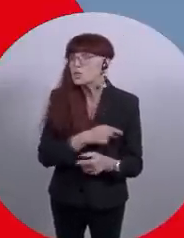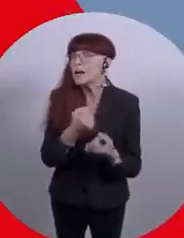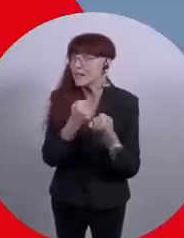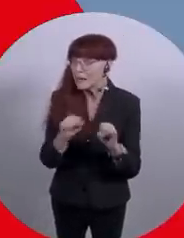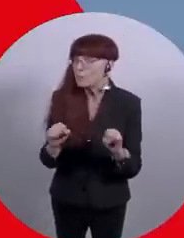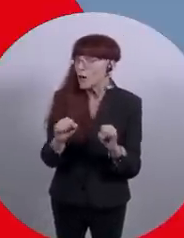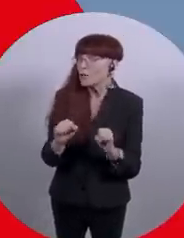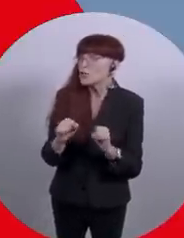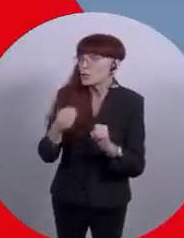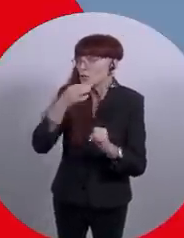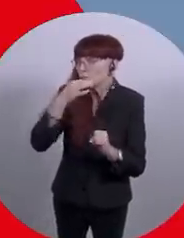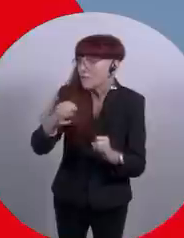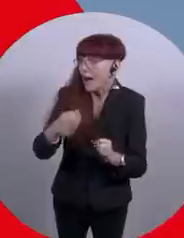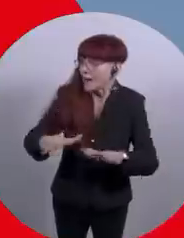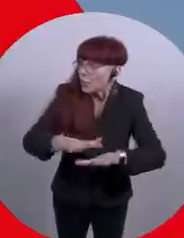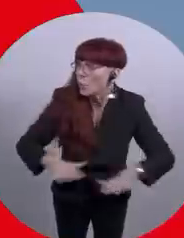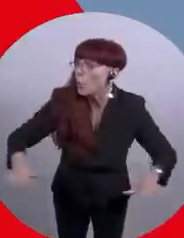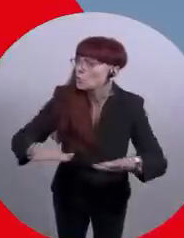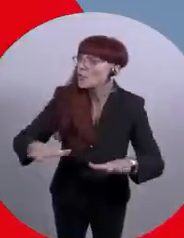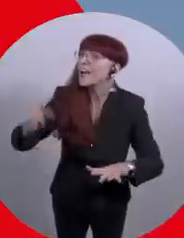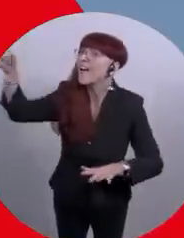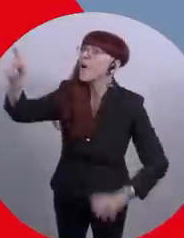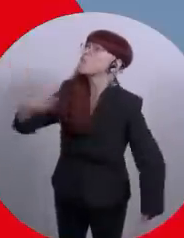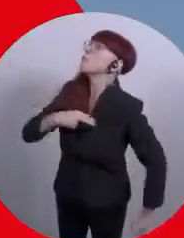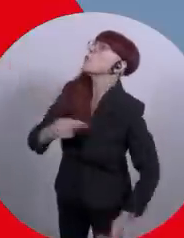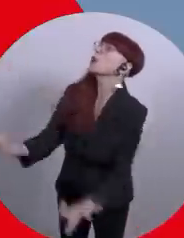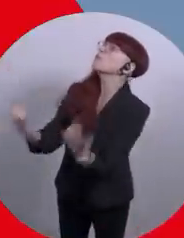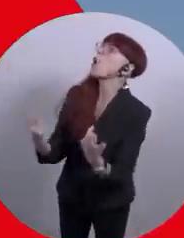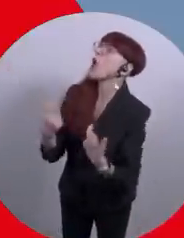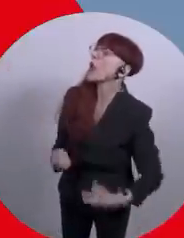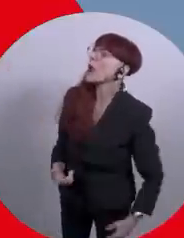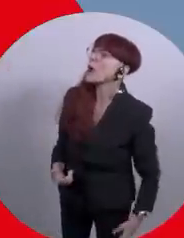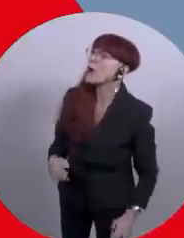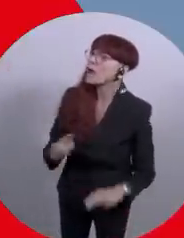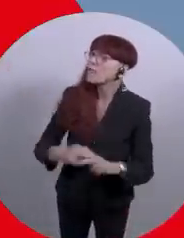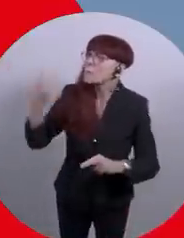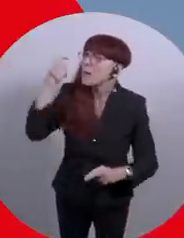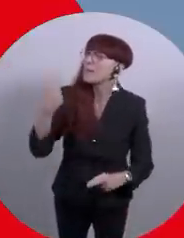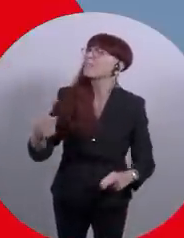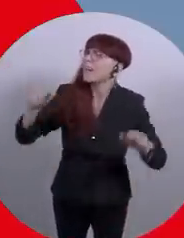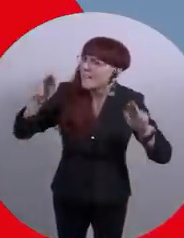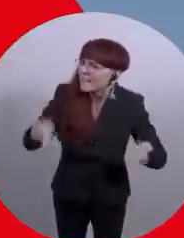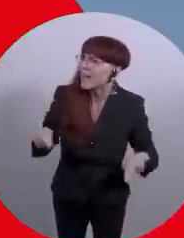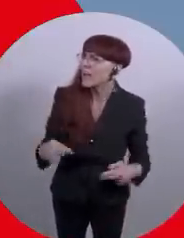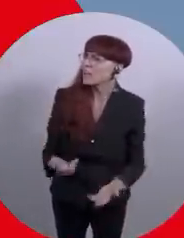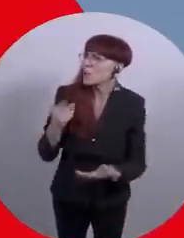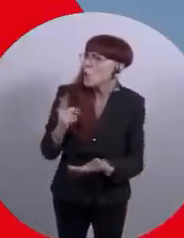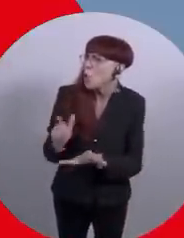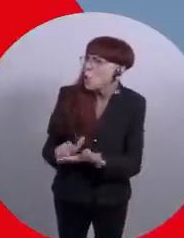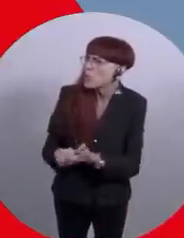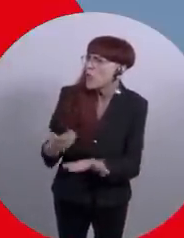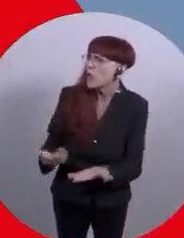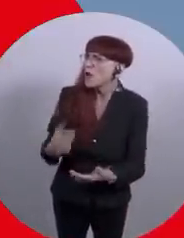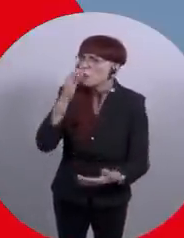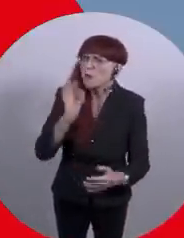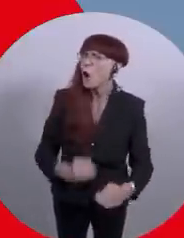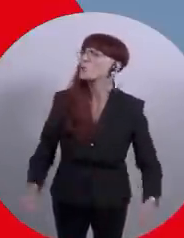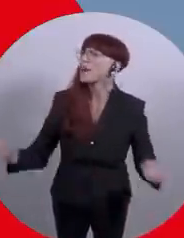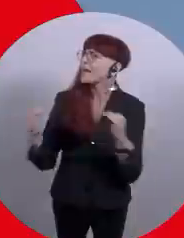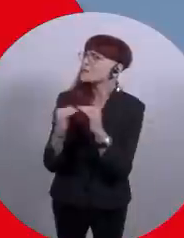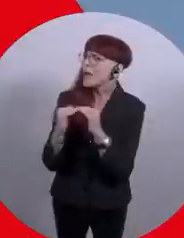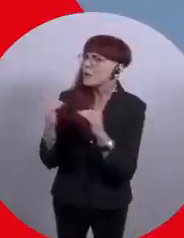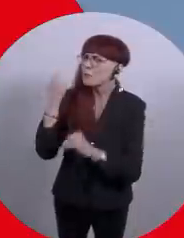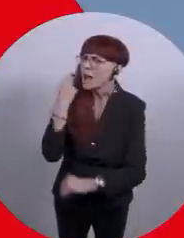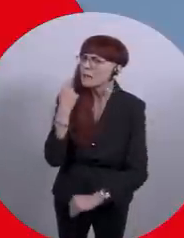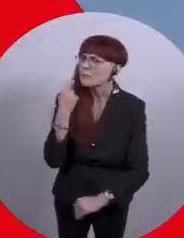eingestellt haben nämlich wo kommt eigentlich euer Vermögen her von marien über gerechte Löhne Mama reden über Frauen Gleichstellung wollen wir reden über die